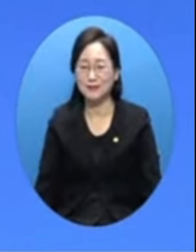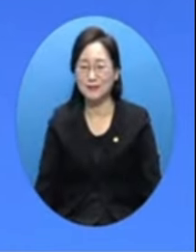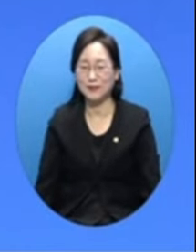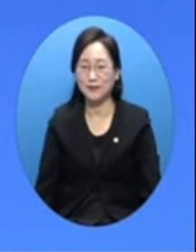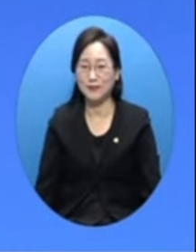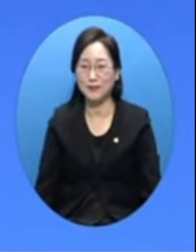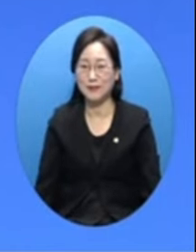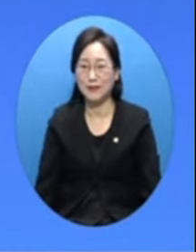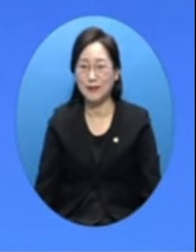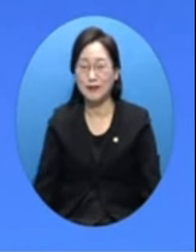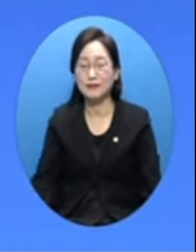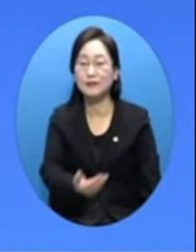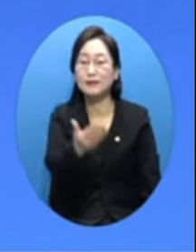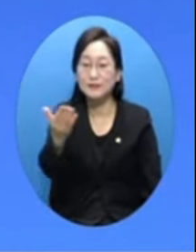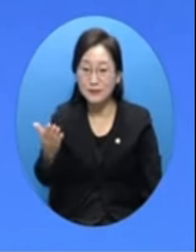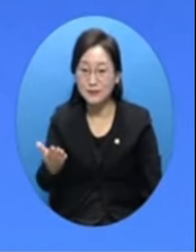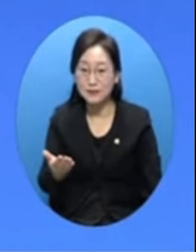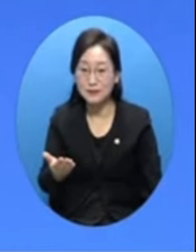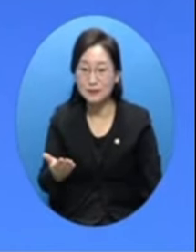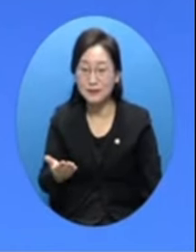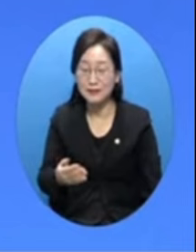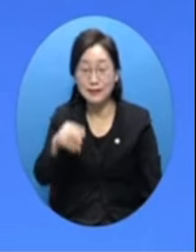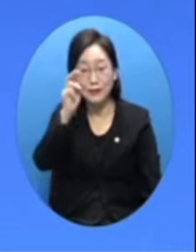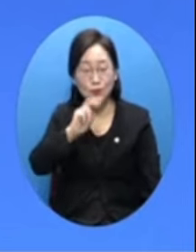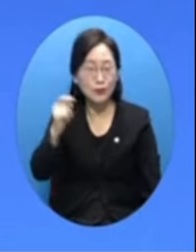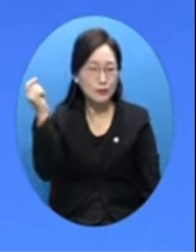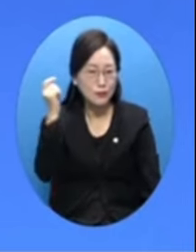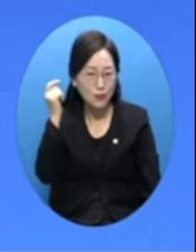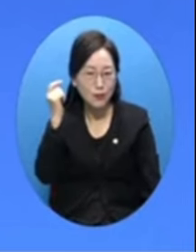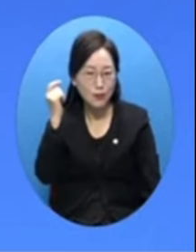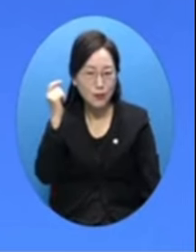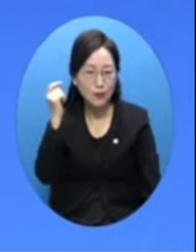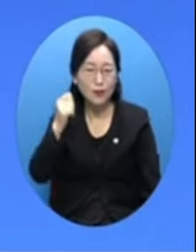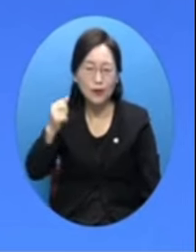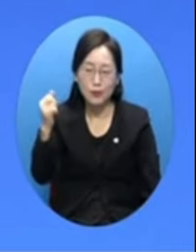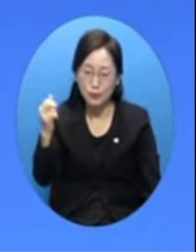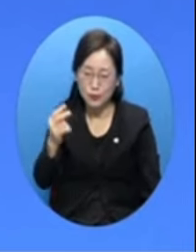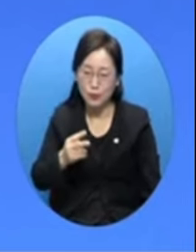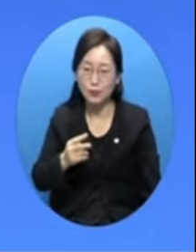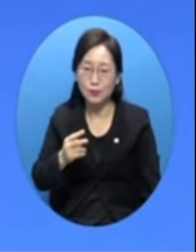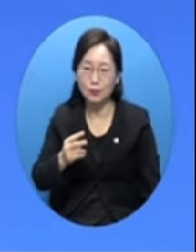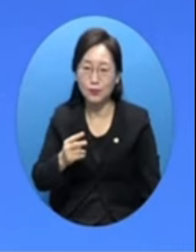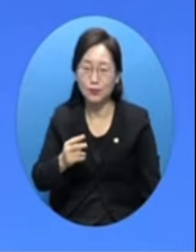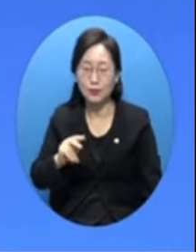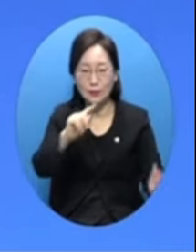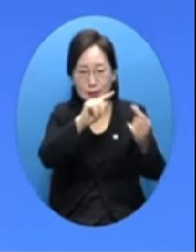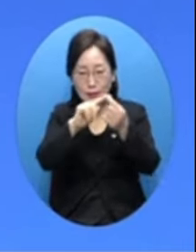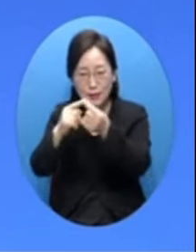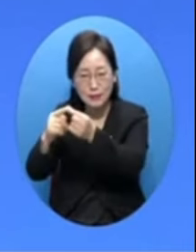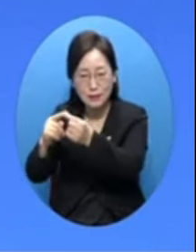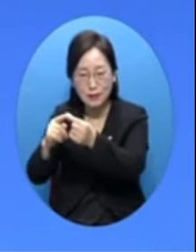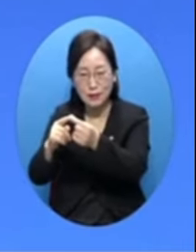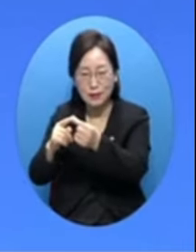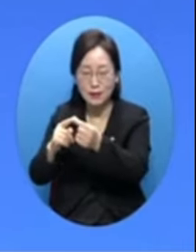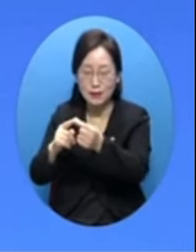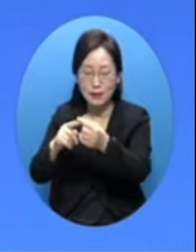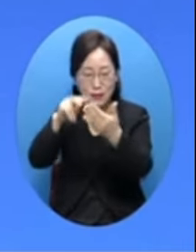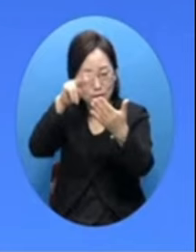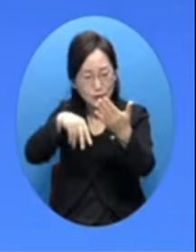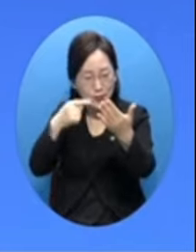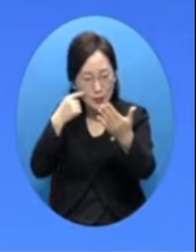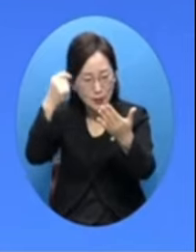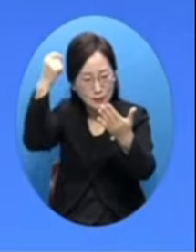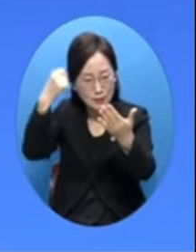참께 여러분이 제가이 곡을 들으면서 또이 가사를 다 의미하면서 느낀